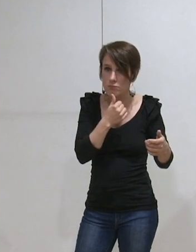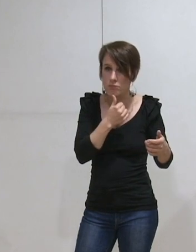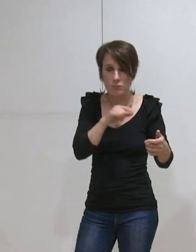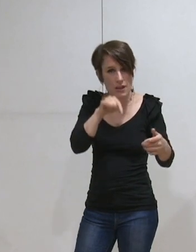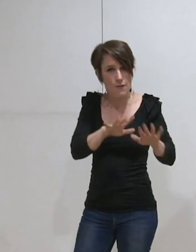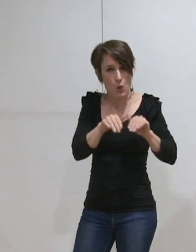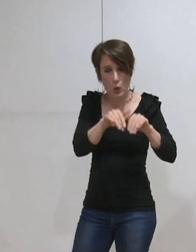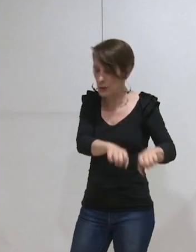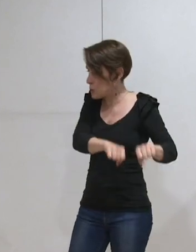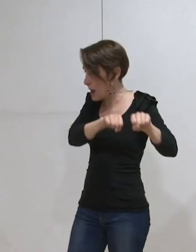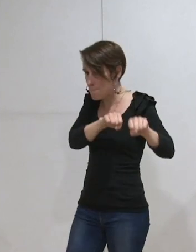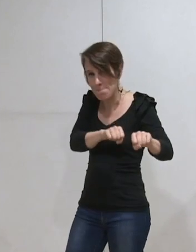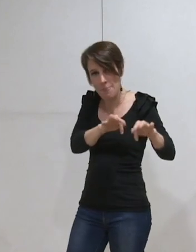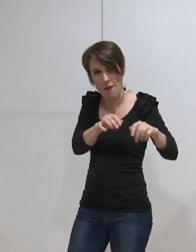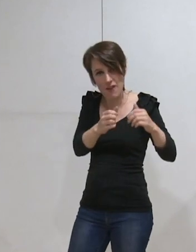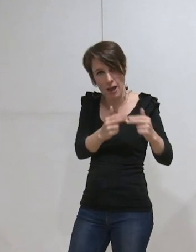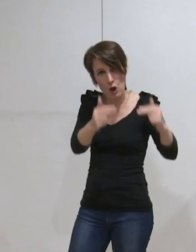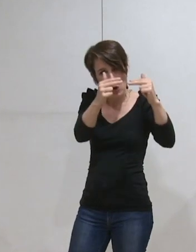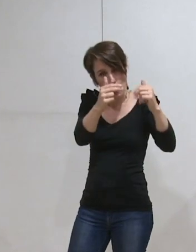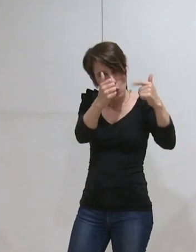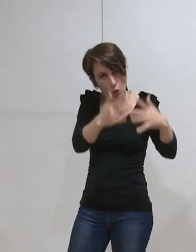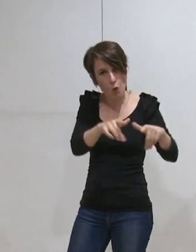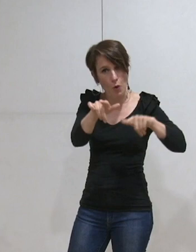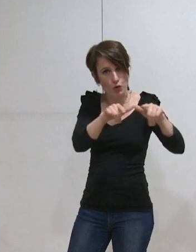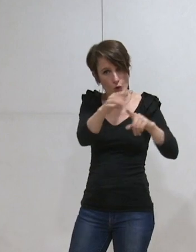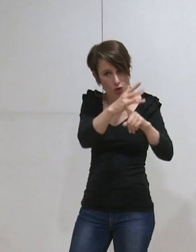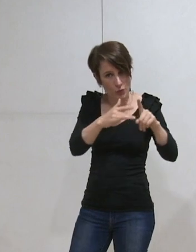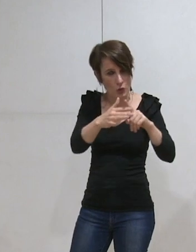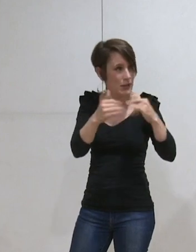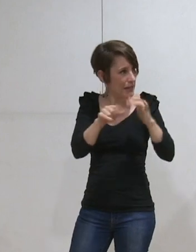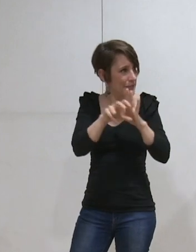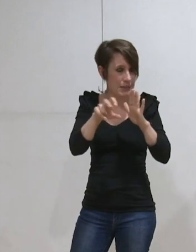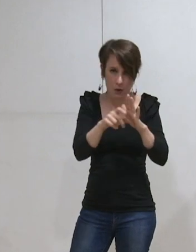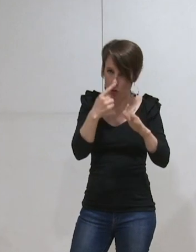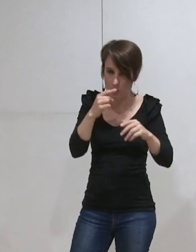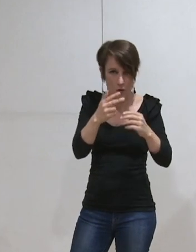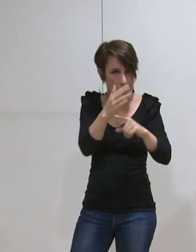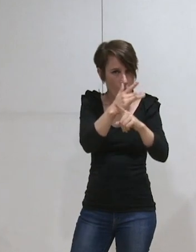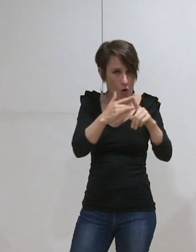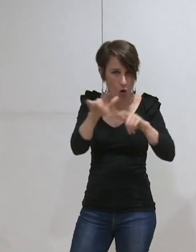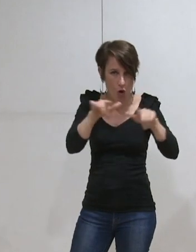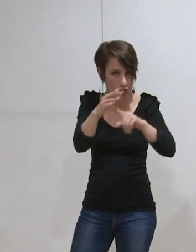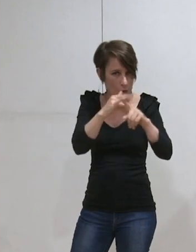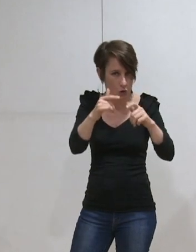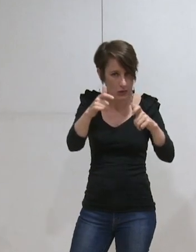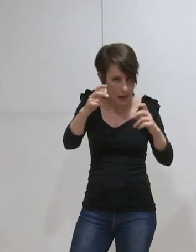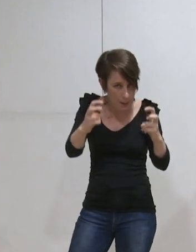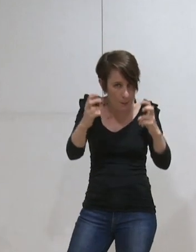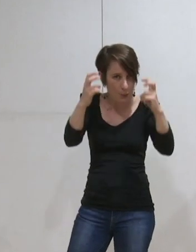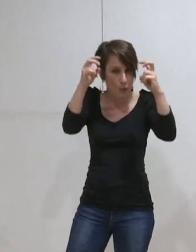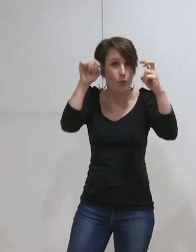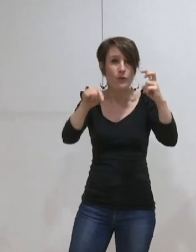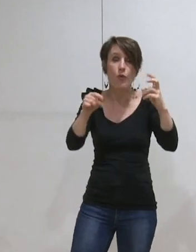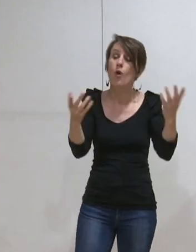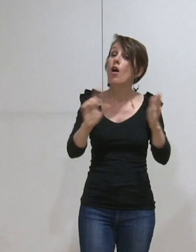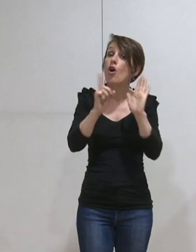social dans les opérations rééquilibré ce logement social sur la commune pourtant le droit au logement est inscrit dans